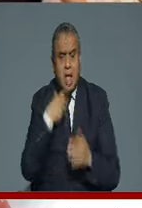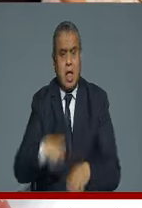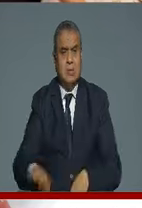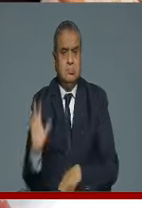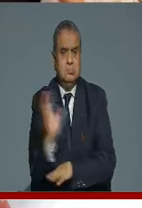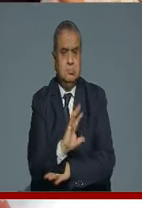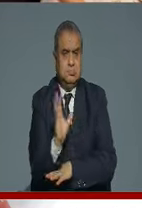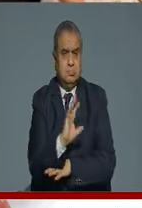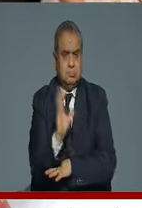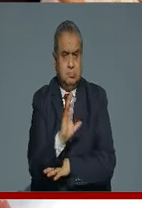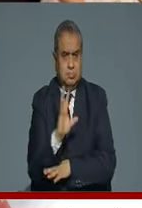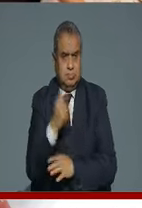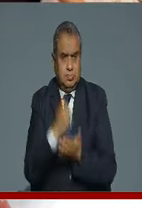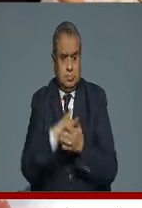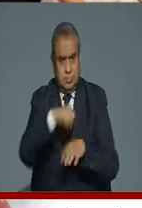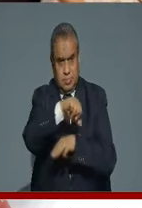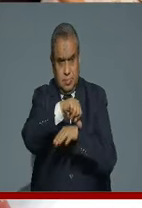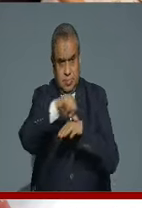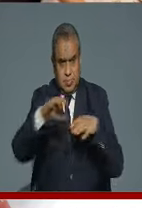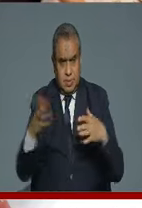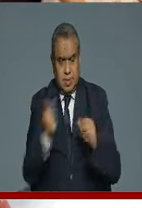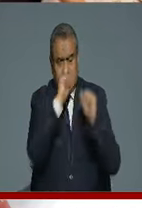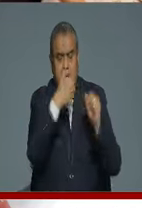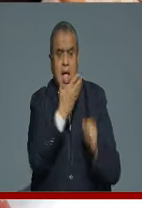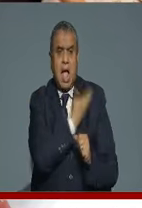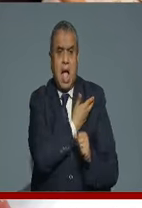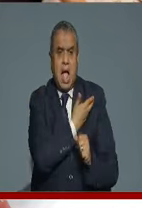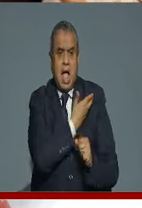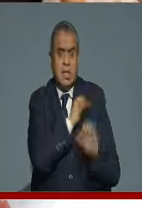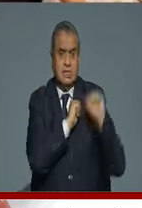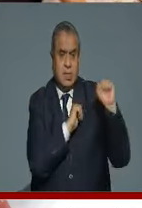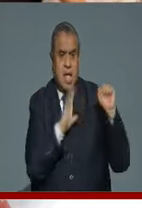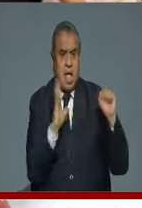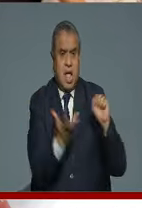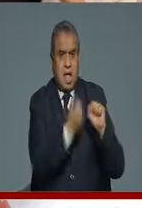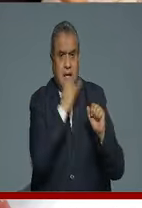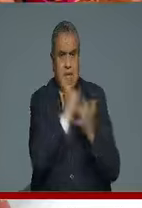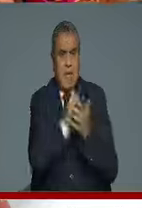ما أمكن على أشقائنا في القطاع غزة. وده كلام